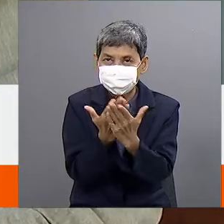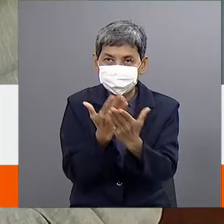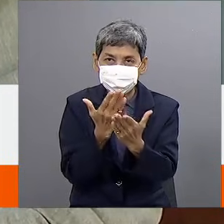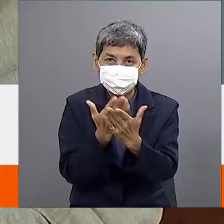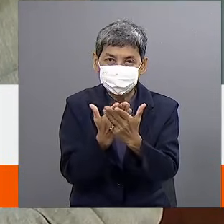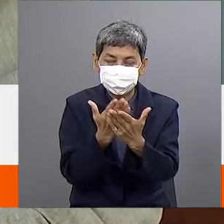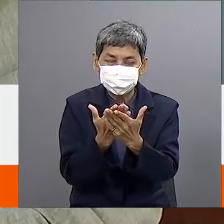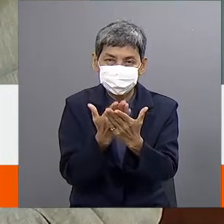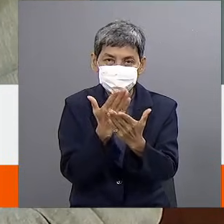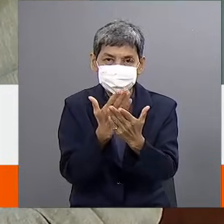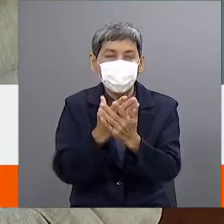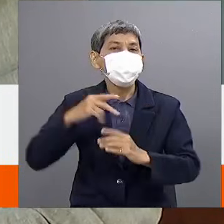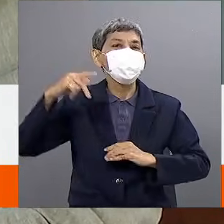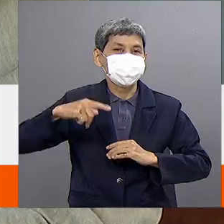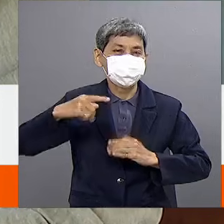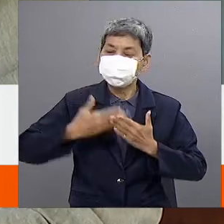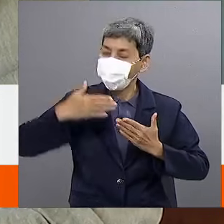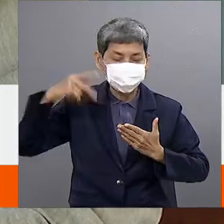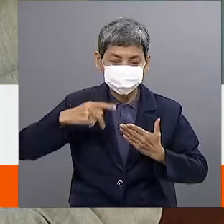ราคาพิเศษจริงๆนะครับ